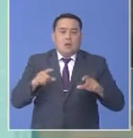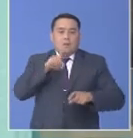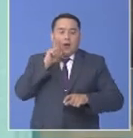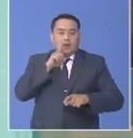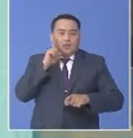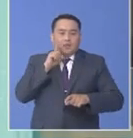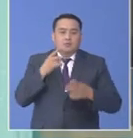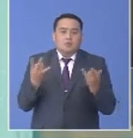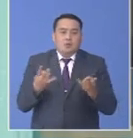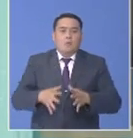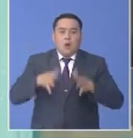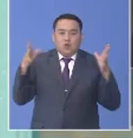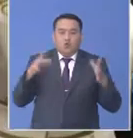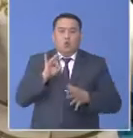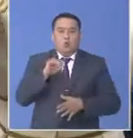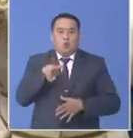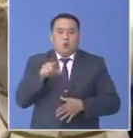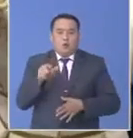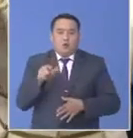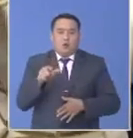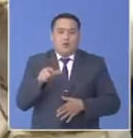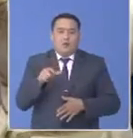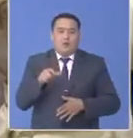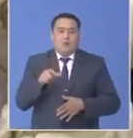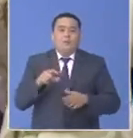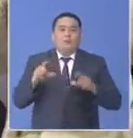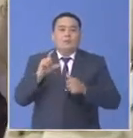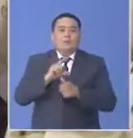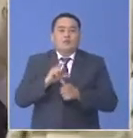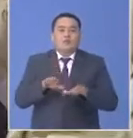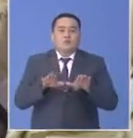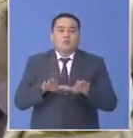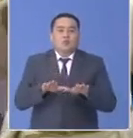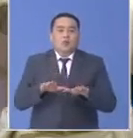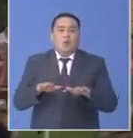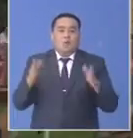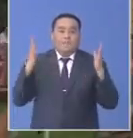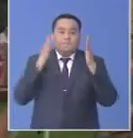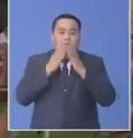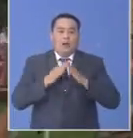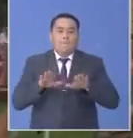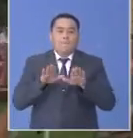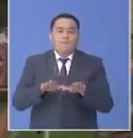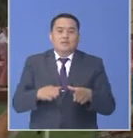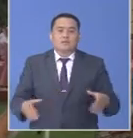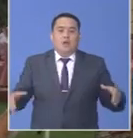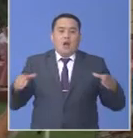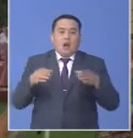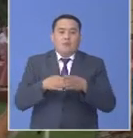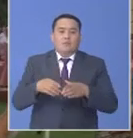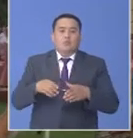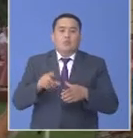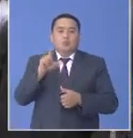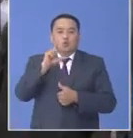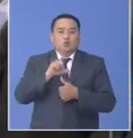мечети имеют большую роль. Мечеть станет не только местом совершения молитв, но и местом объединения правоверных